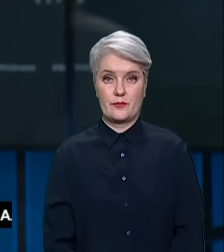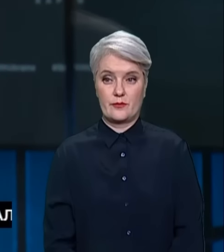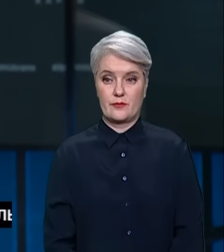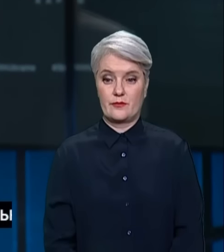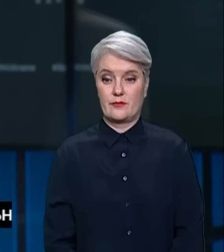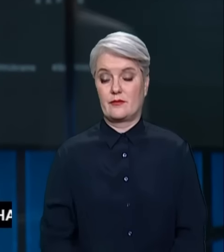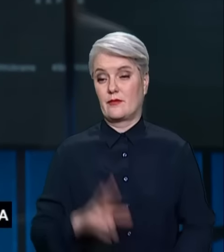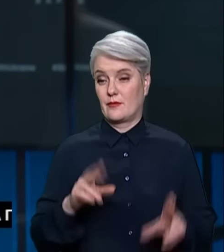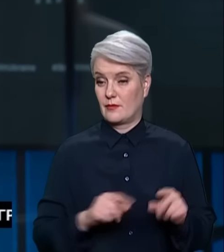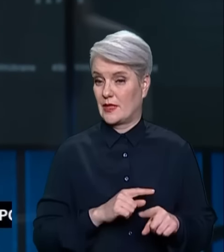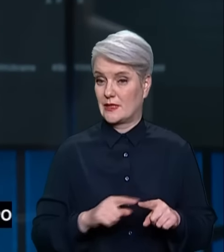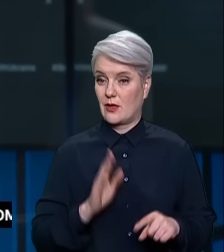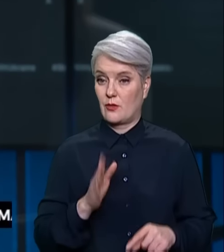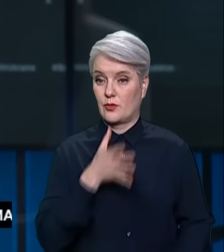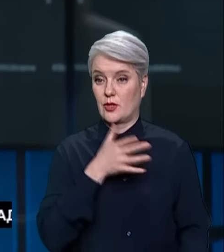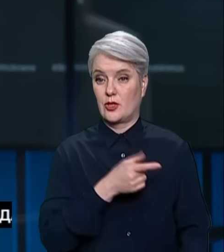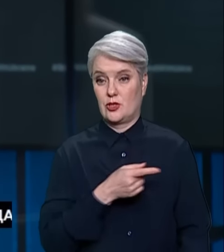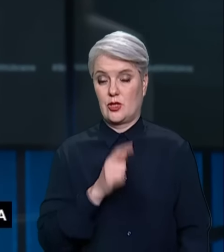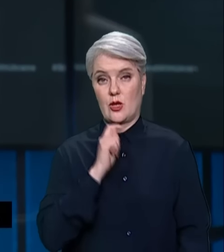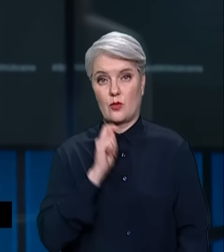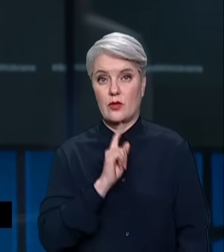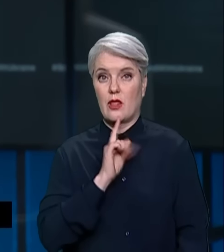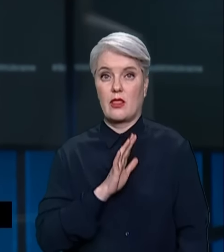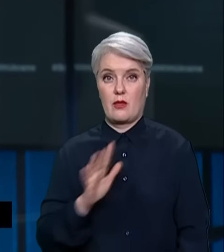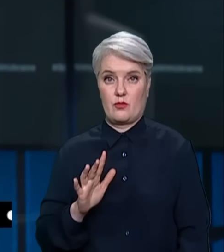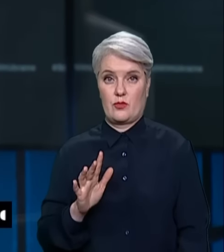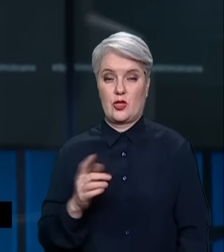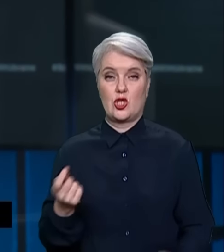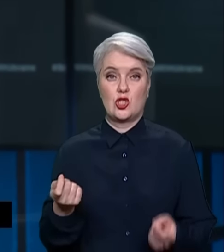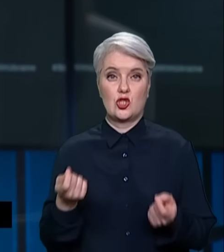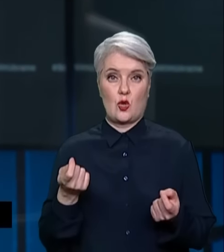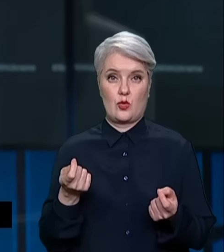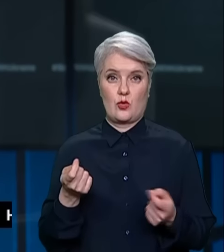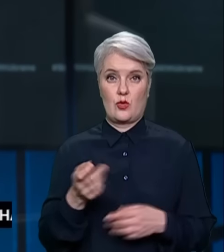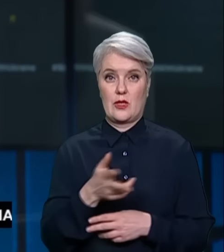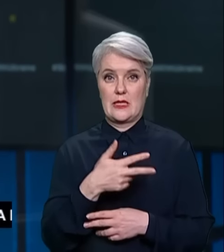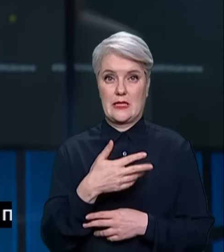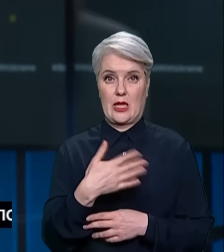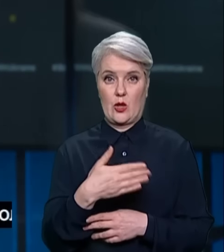Сподіваємося, що зовсім скоро настане час і в Україні не буде висіти жоден